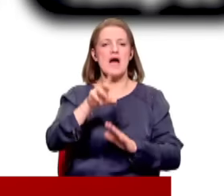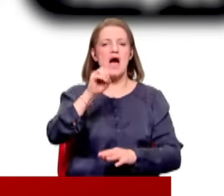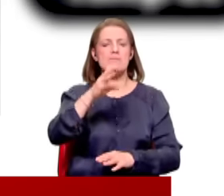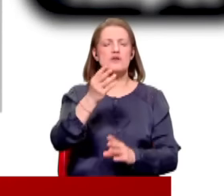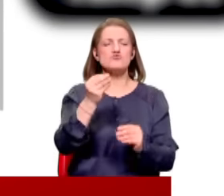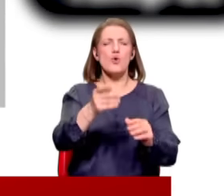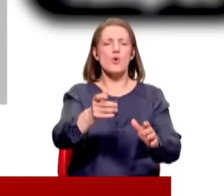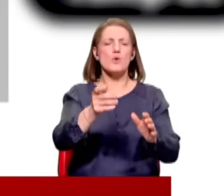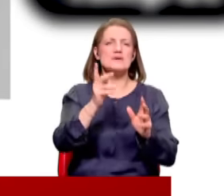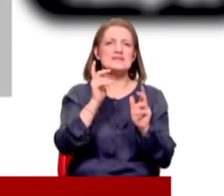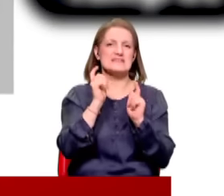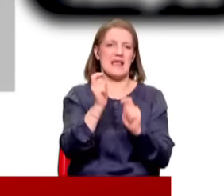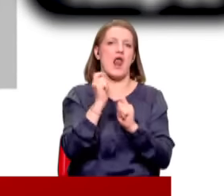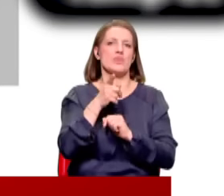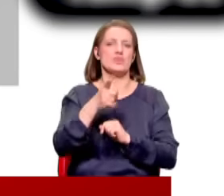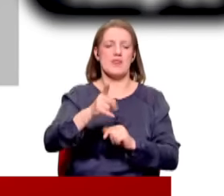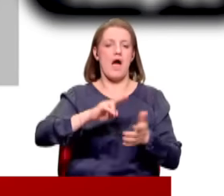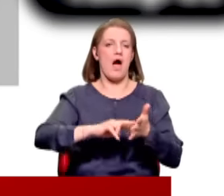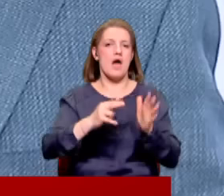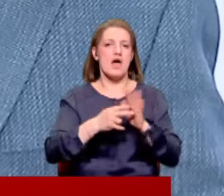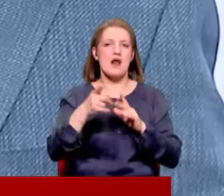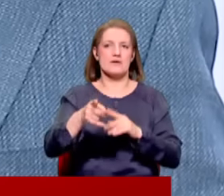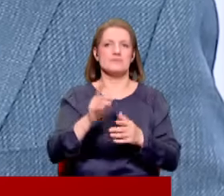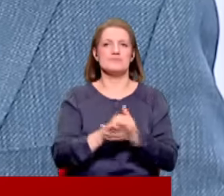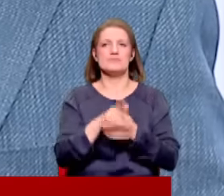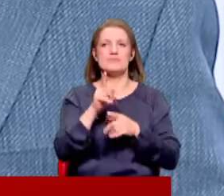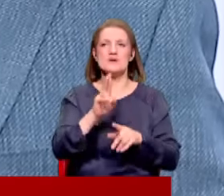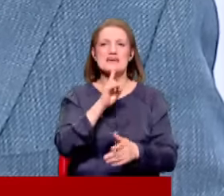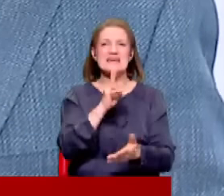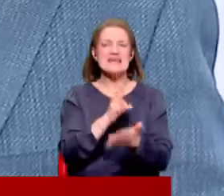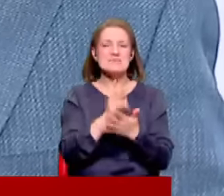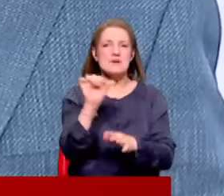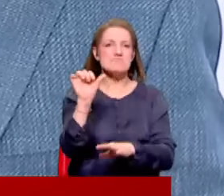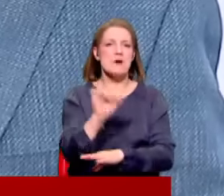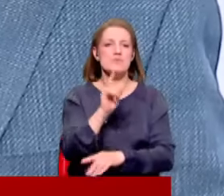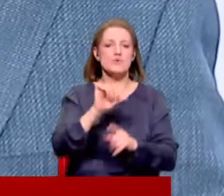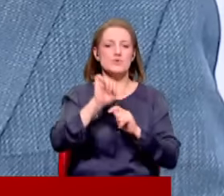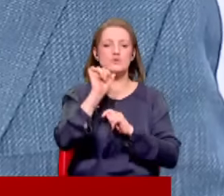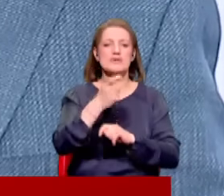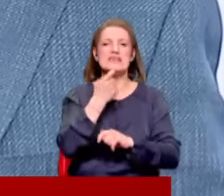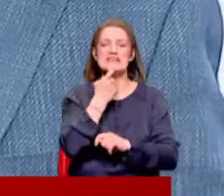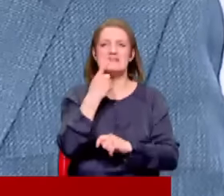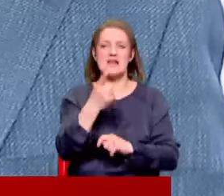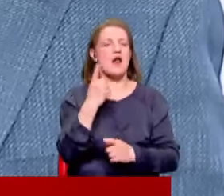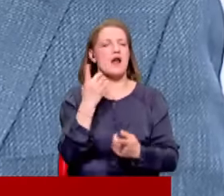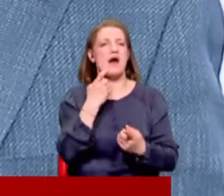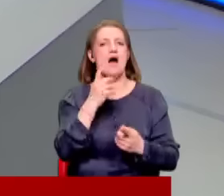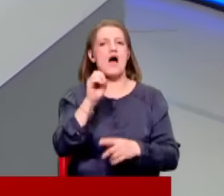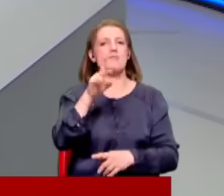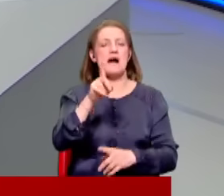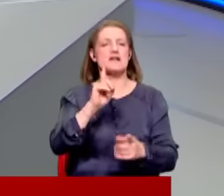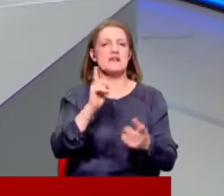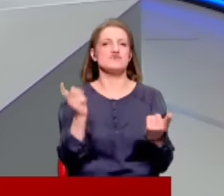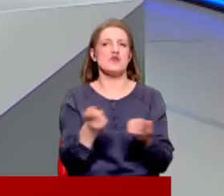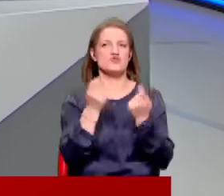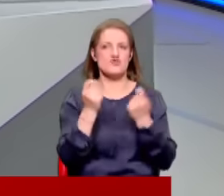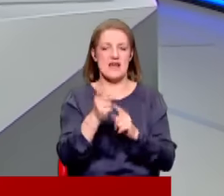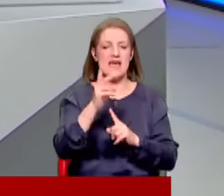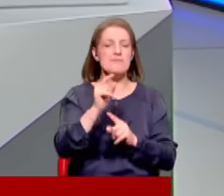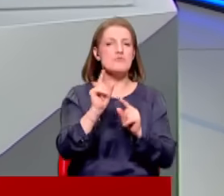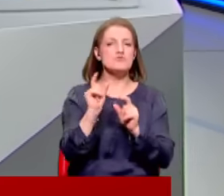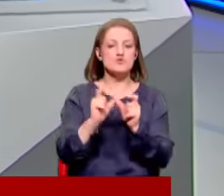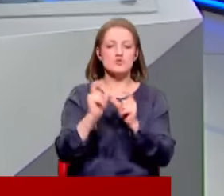sert balans ayarıdır. Bir siyasi afettir. Bu net bir yenilgi. Uzun yıllar AK Parti ile çalışan siyaset bilimci İbrahim Uslu da